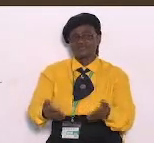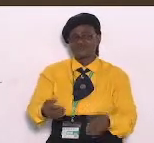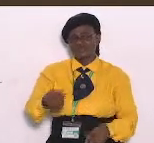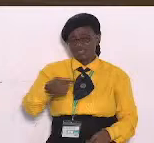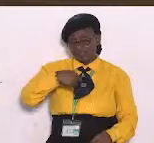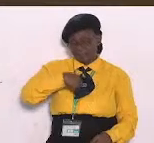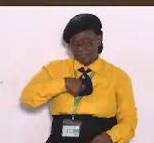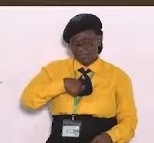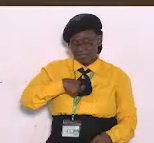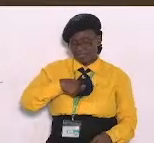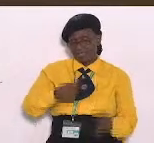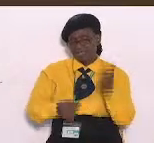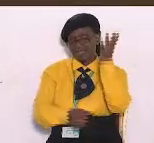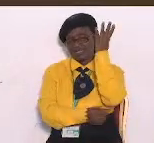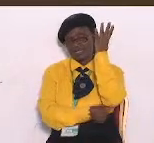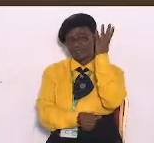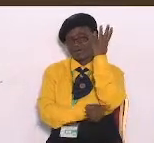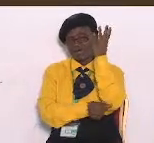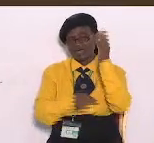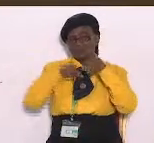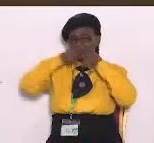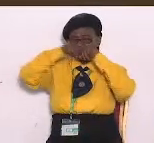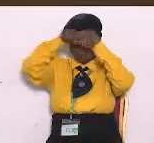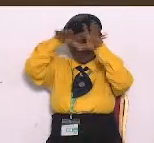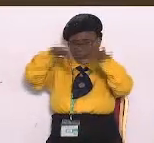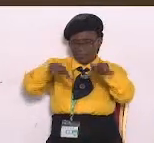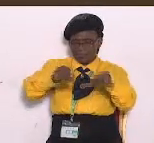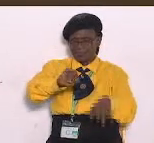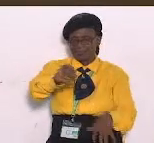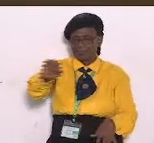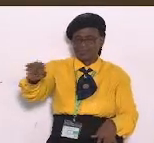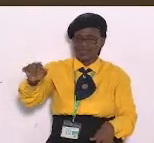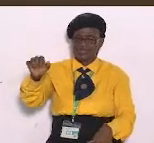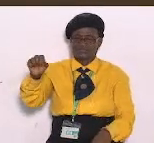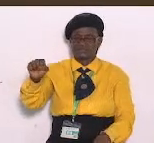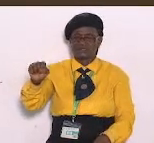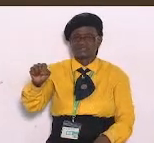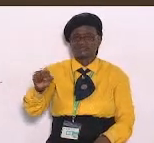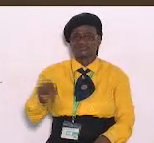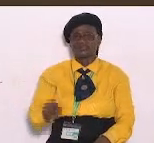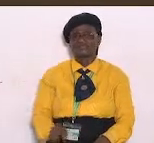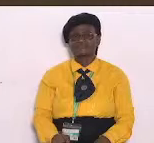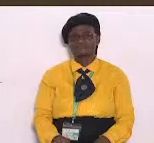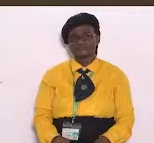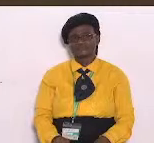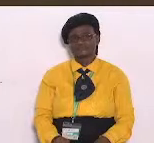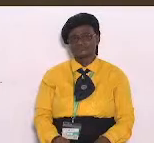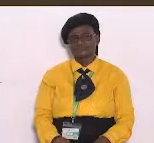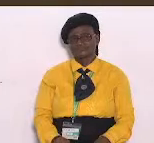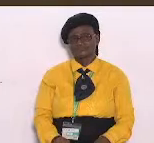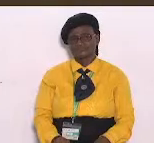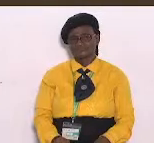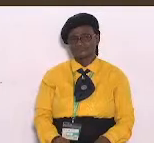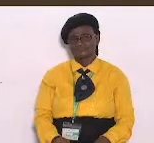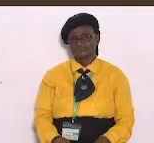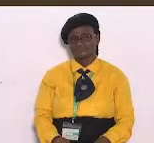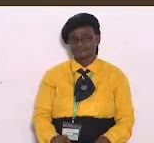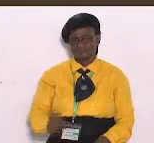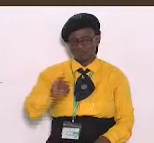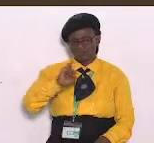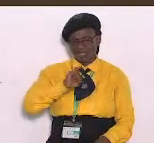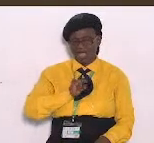d'Abraham s'il vous plaît donne-moi la bénédiction d'Abraham accorde-moi la bénédiction